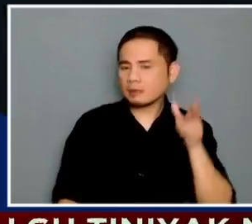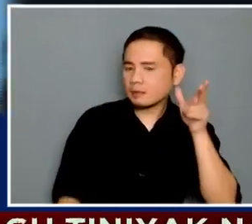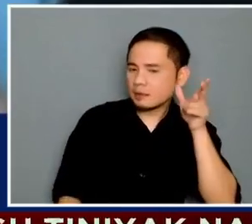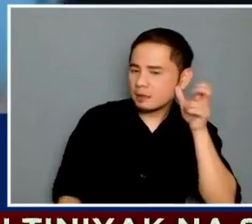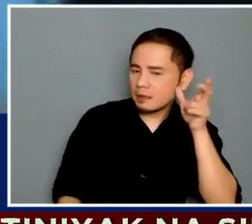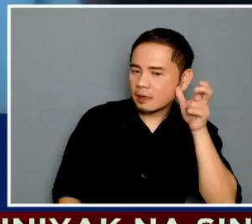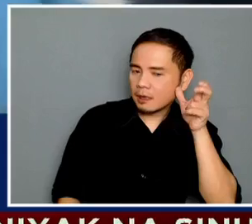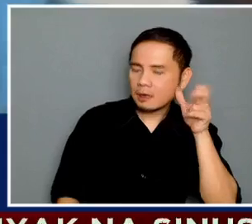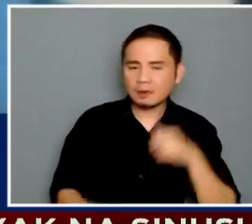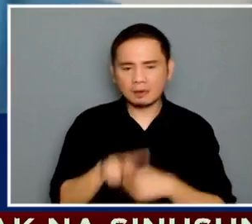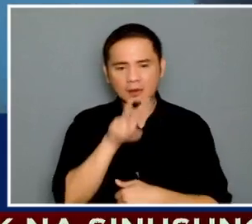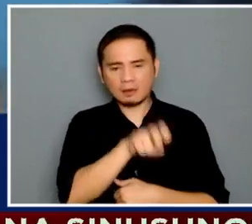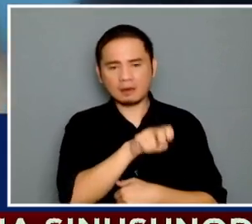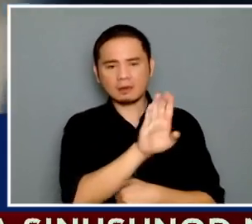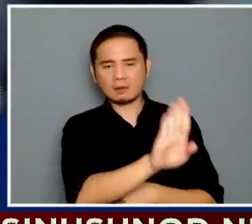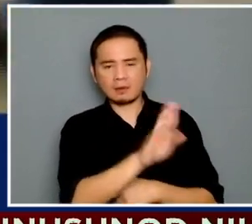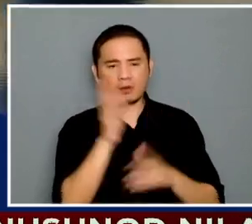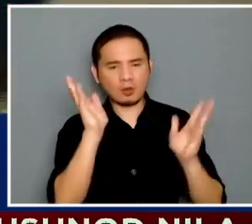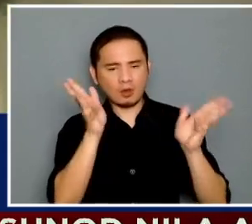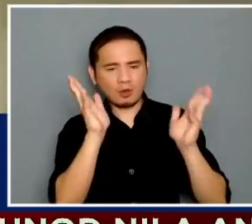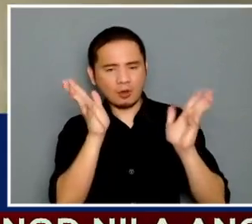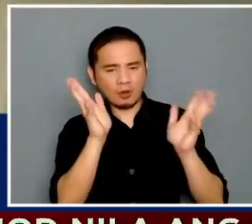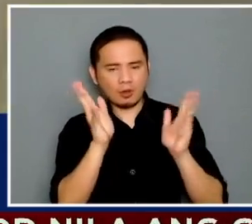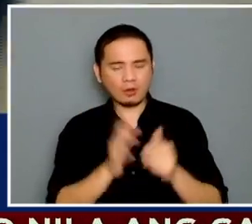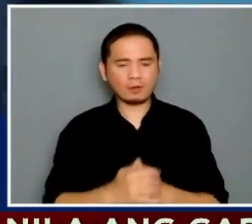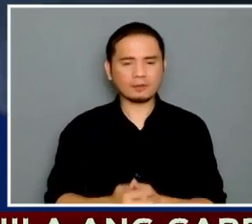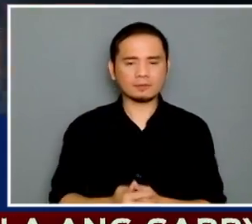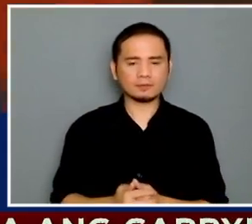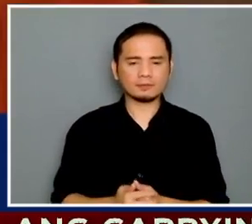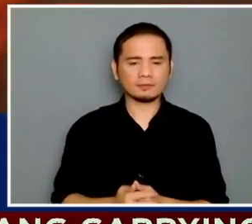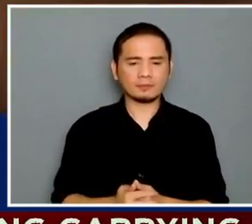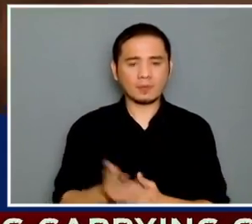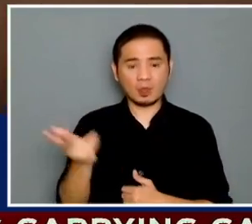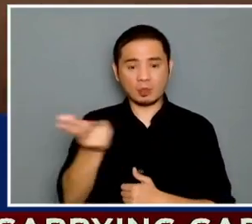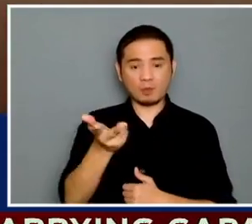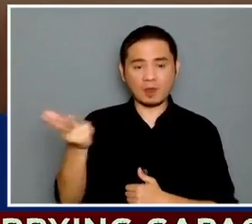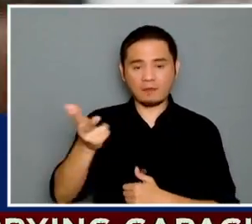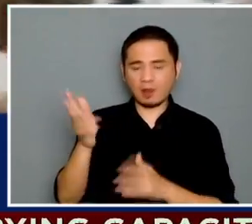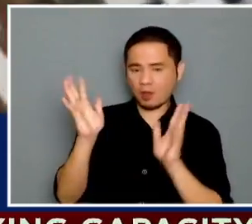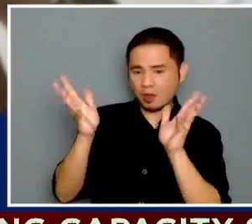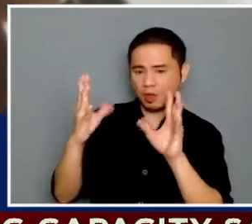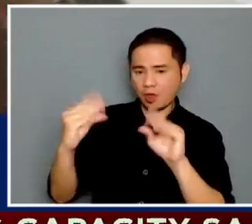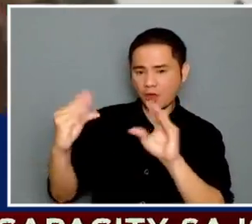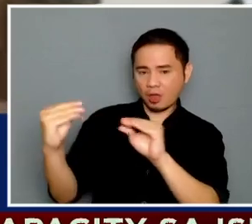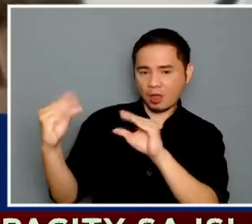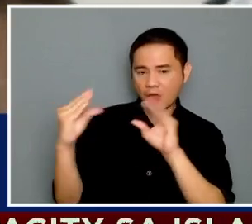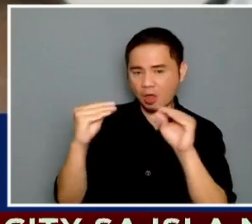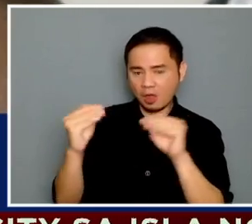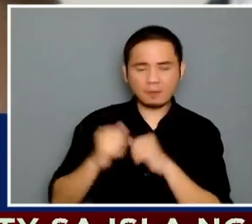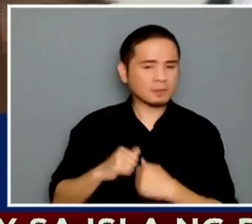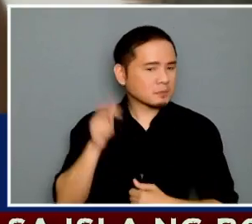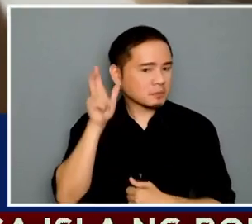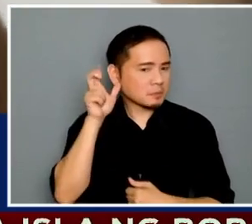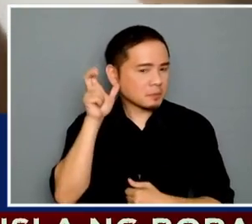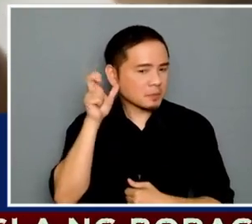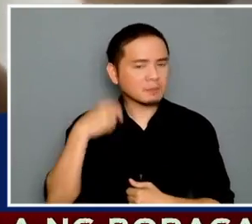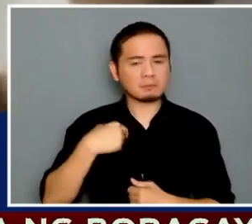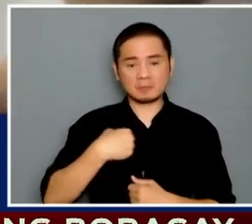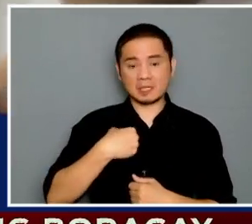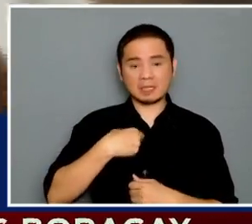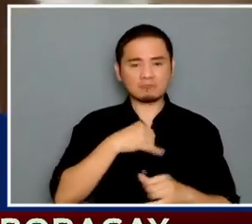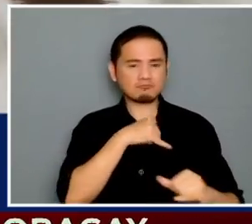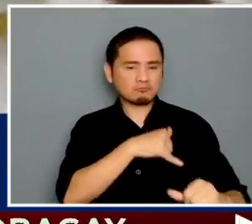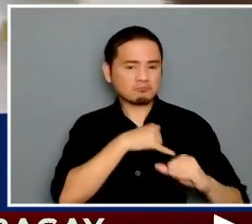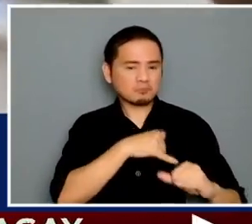yon. Dito sila. Dito. Oo. Palakan sila doon. Doon ako naglilinis. So naririnig mo